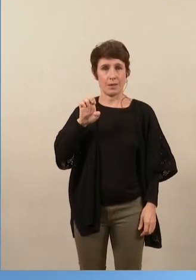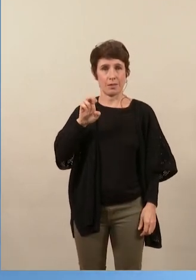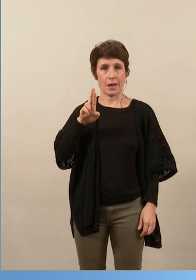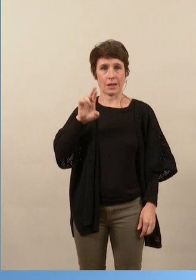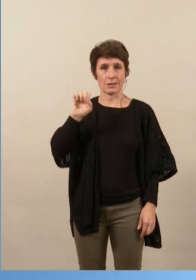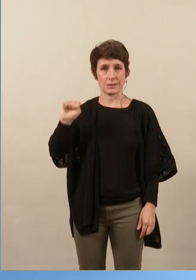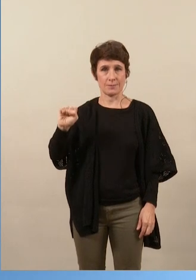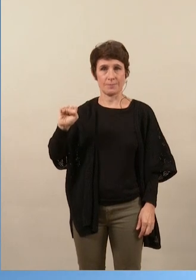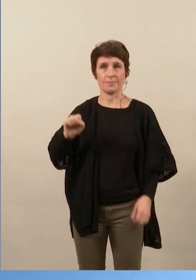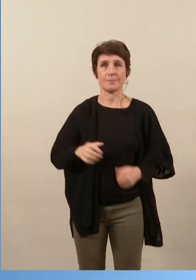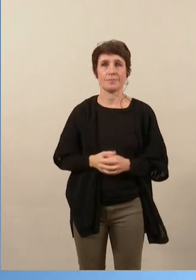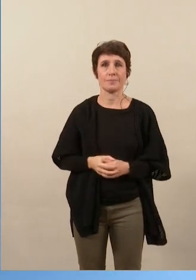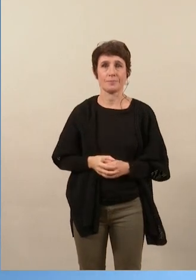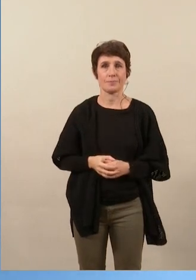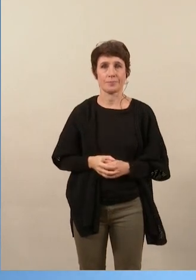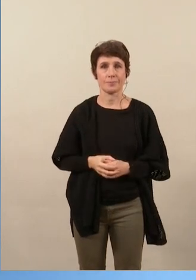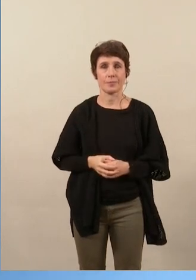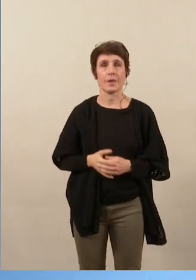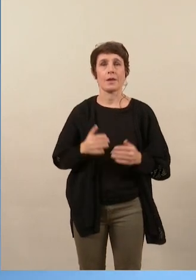dat salimaid